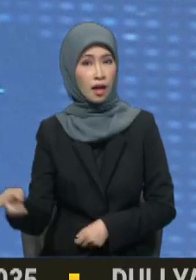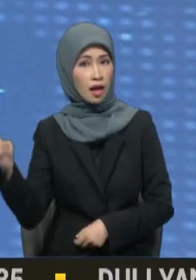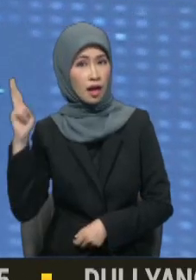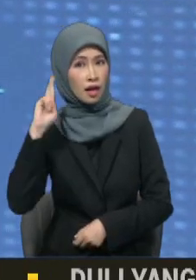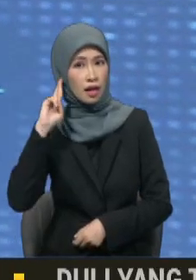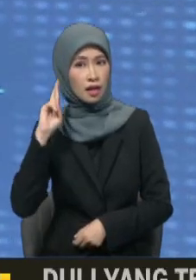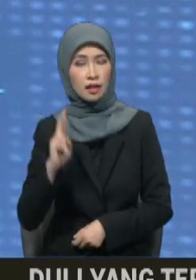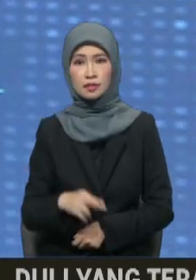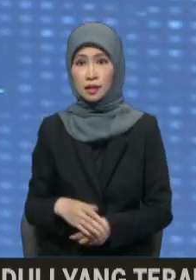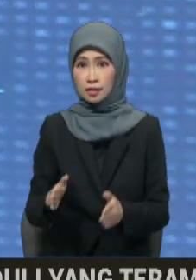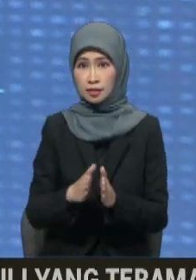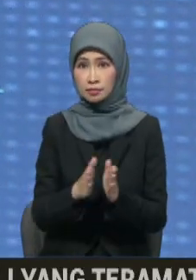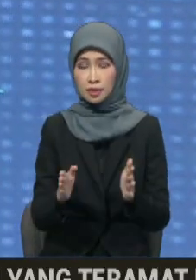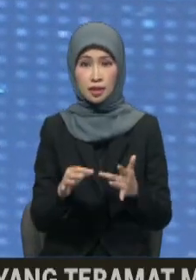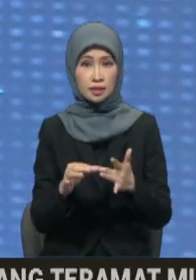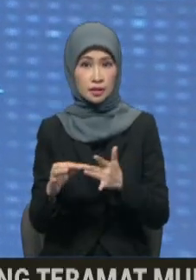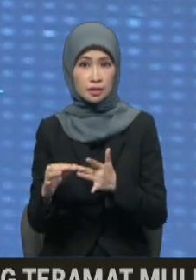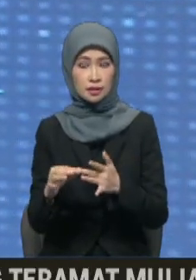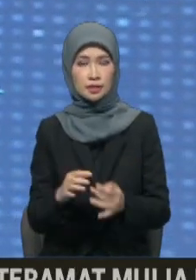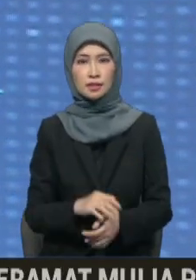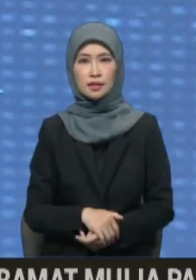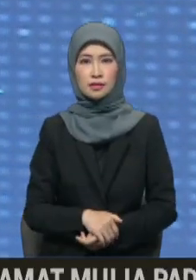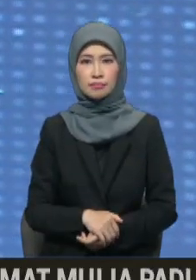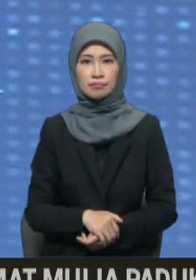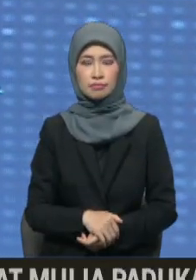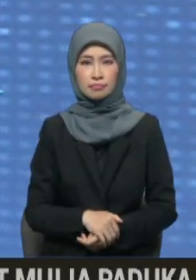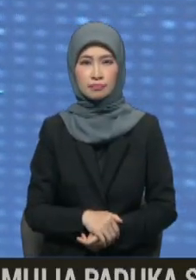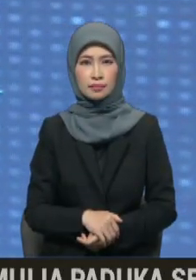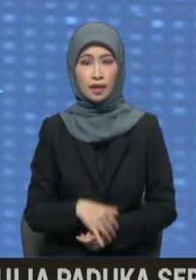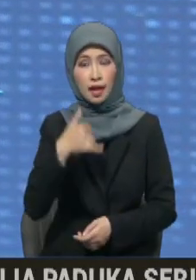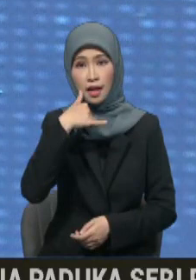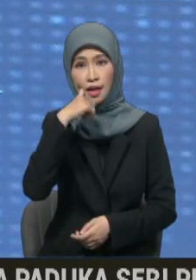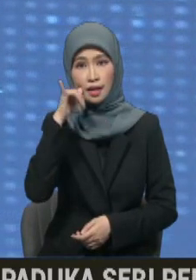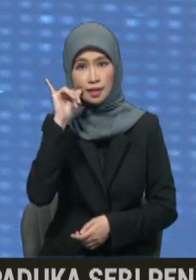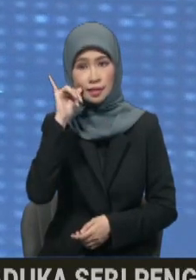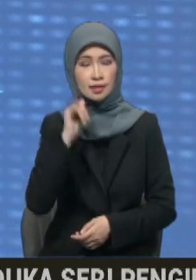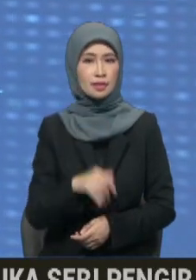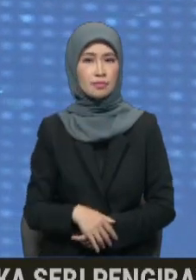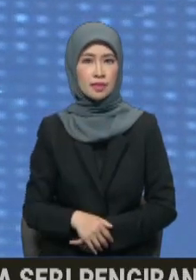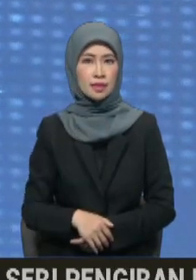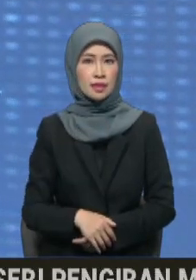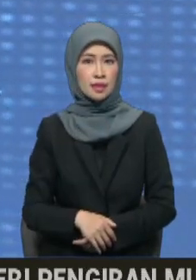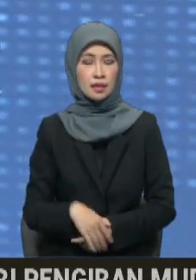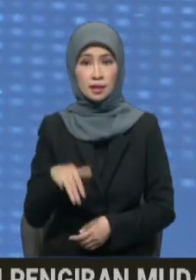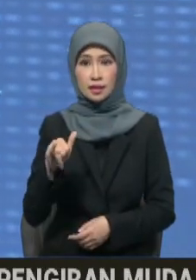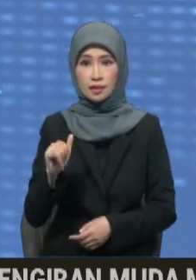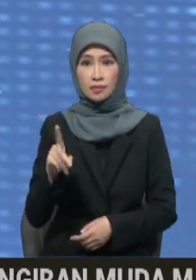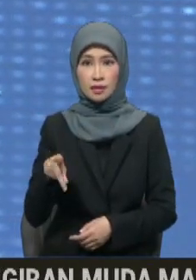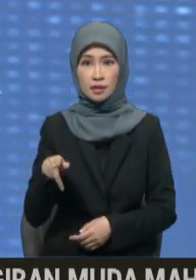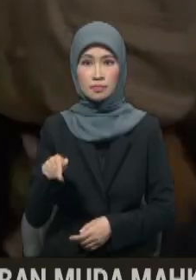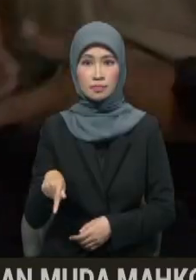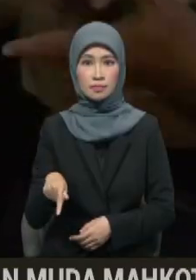bidar melancarkan special event station pelancarannya berlangsung semalam di kediaman yang dipertua